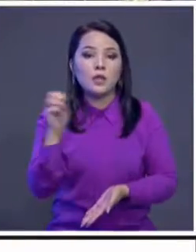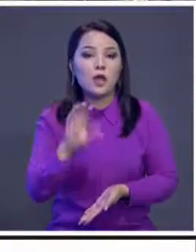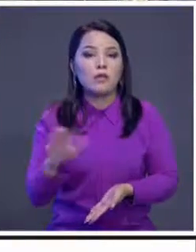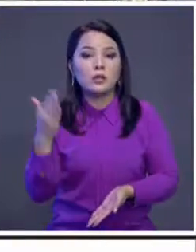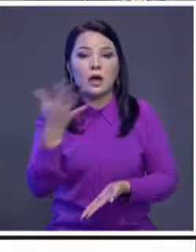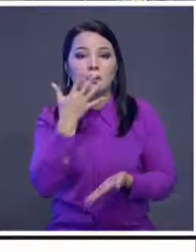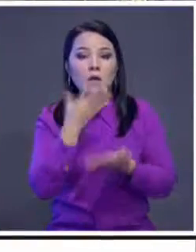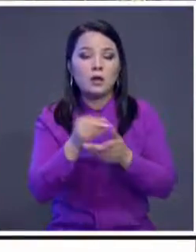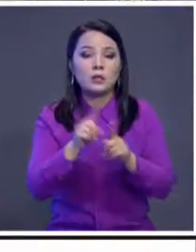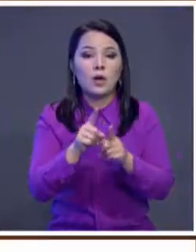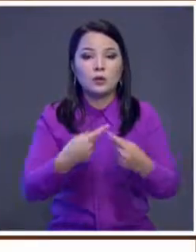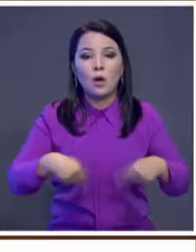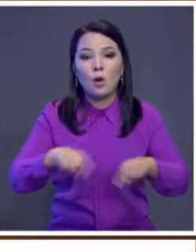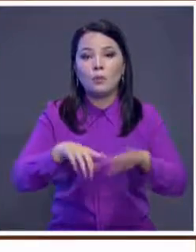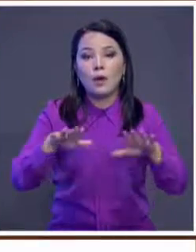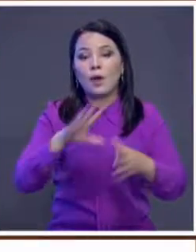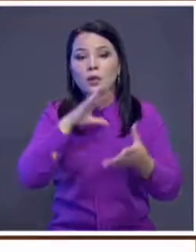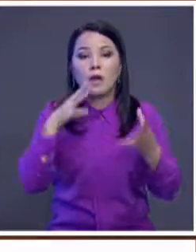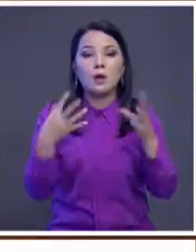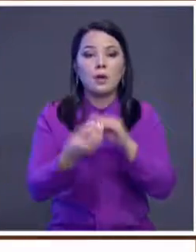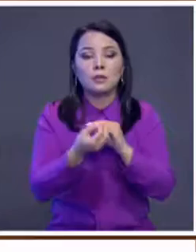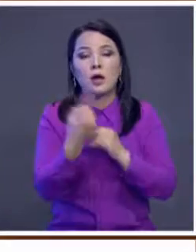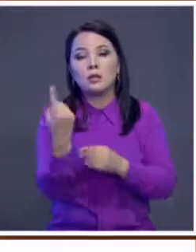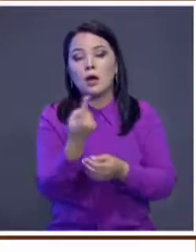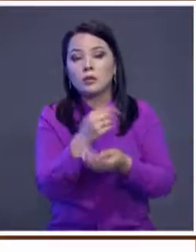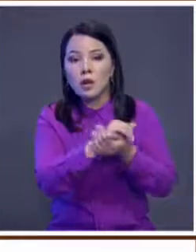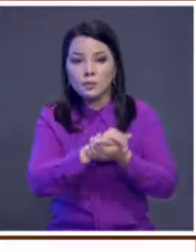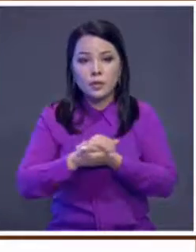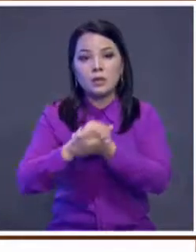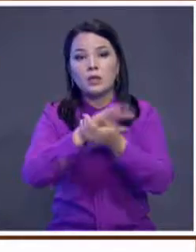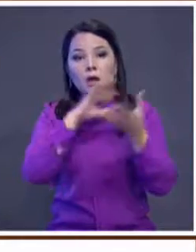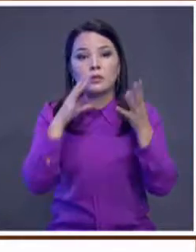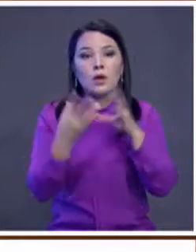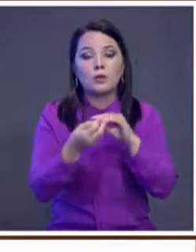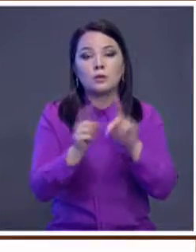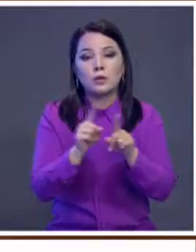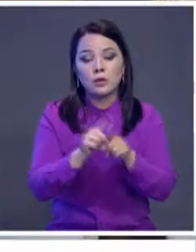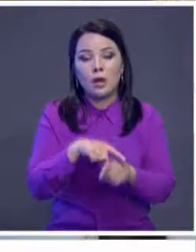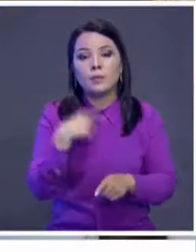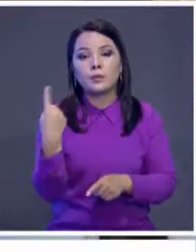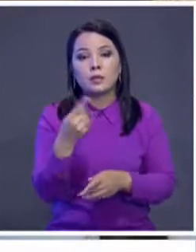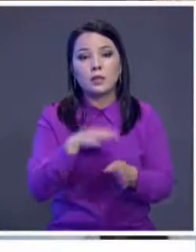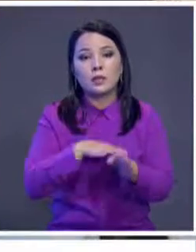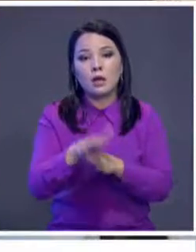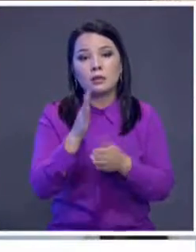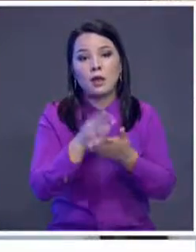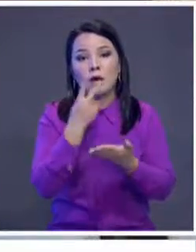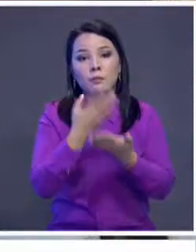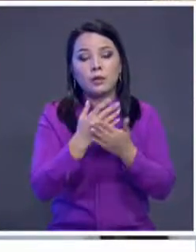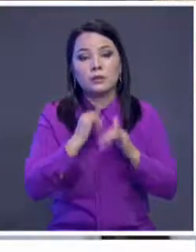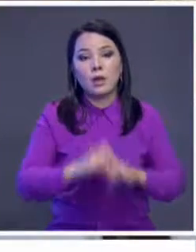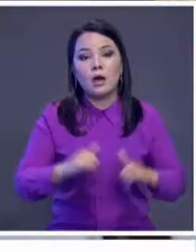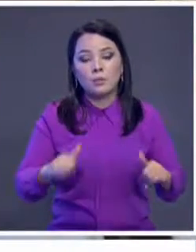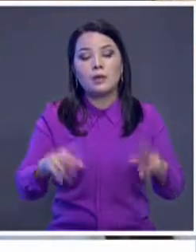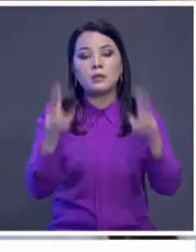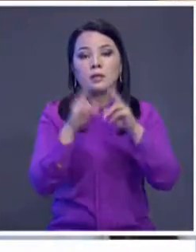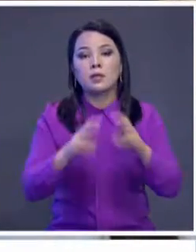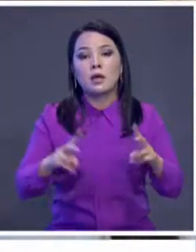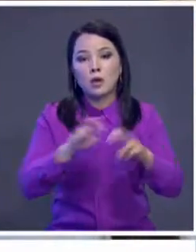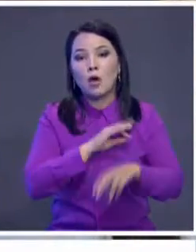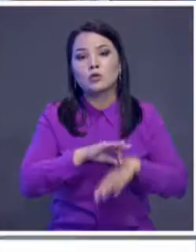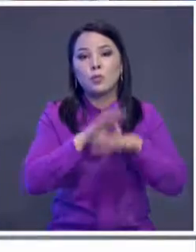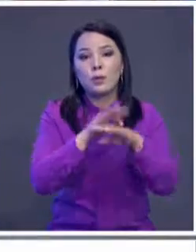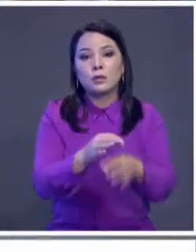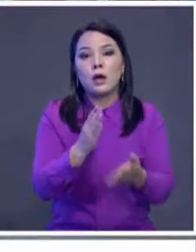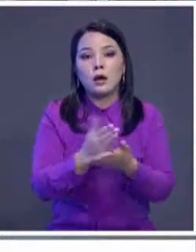ғалымдары қоғамдағы бірлік, тұтастық пен татулықты насихаттай отырып, мемлекетіміздегі конституциялық даму жөніндегі зерттеулер жасаған болатын.